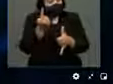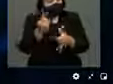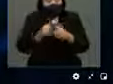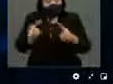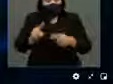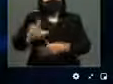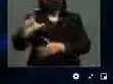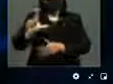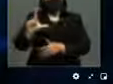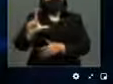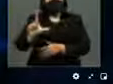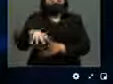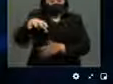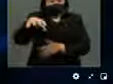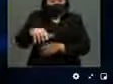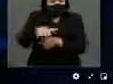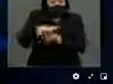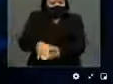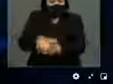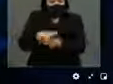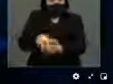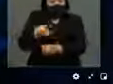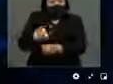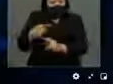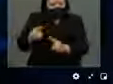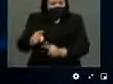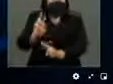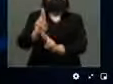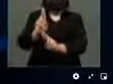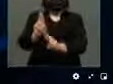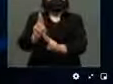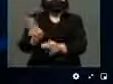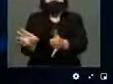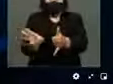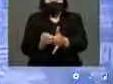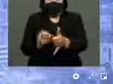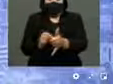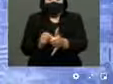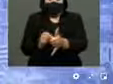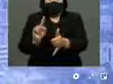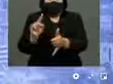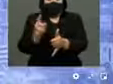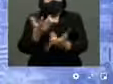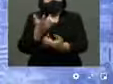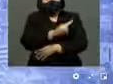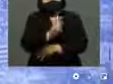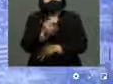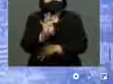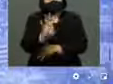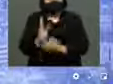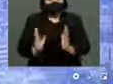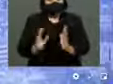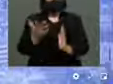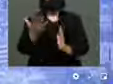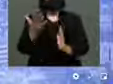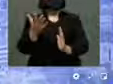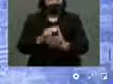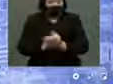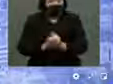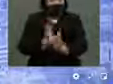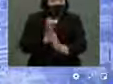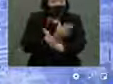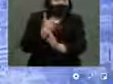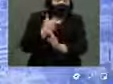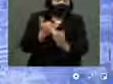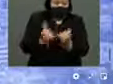ริ่มควบคุมได้แล้วอยู่ในระหว่างการเฝ้าระวังนะครับไม่พบผู้ป่วยในช่วง14วันที่ผ่านมานะครับเคยเจอมาก่อนแล้วก็หาย